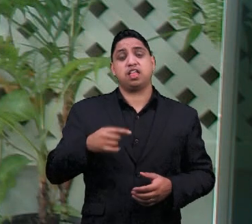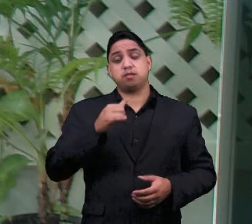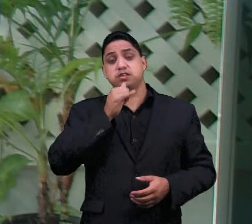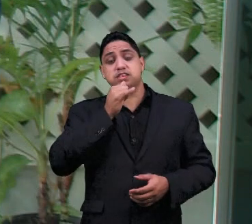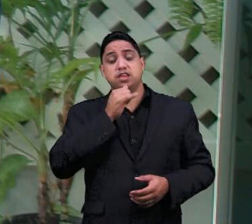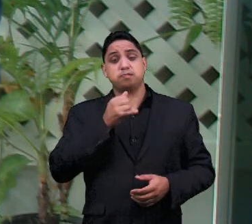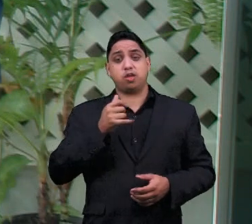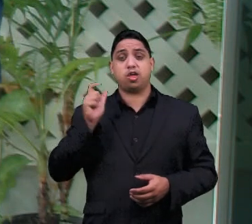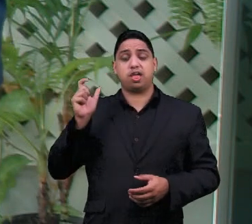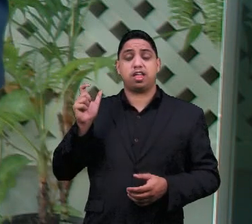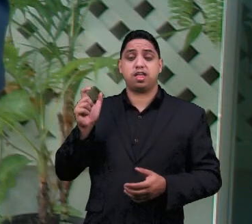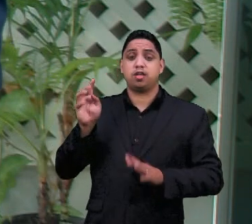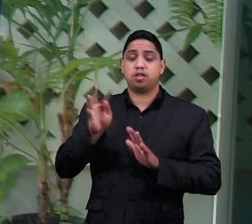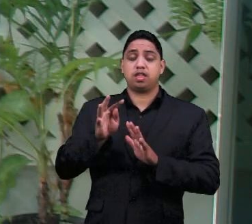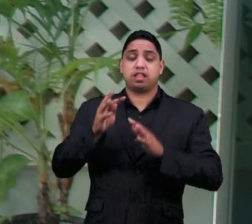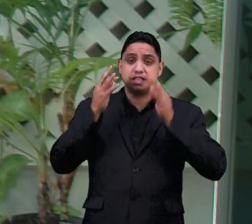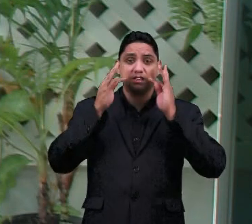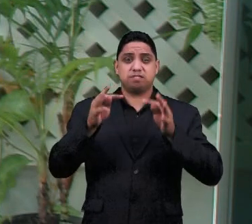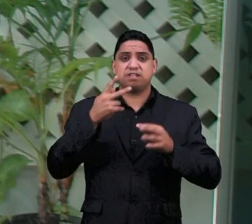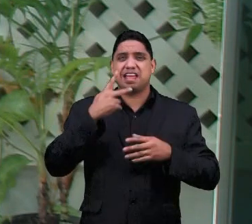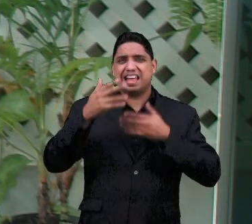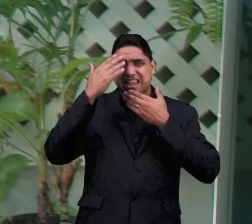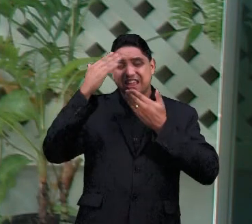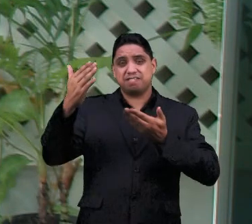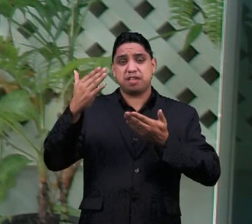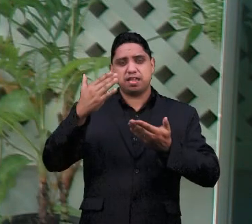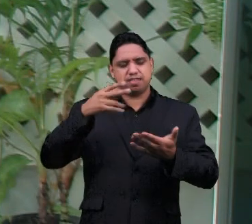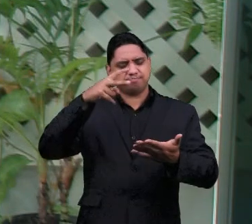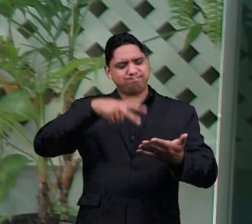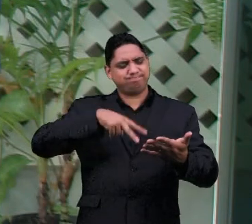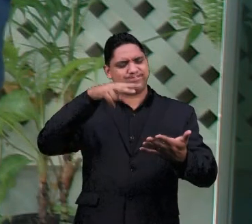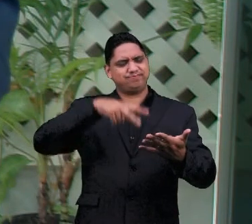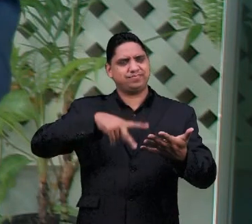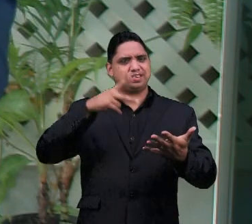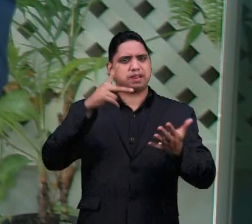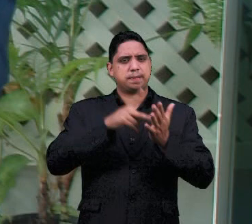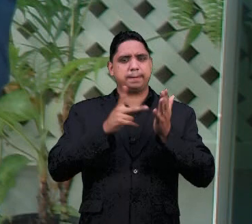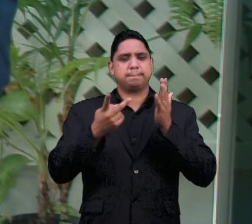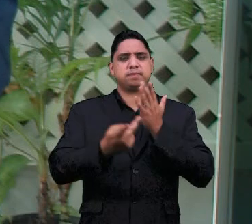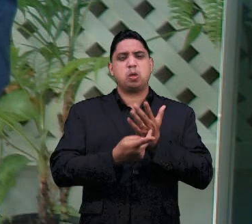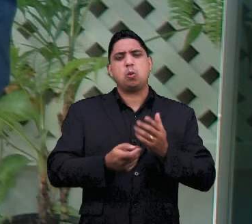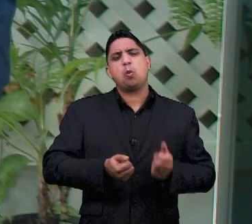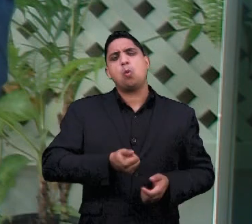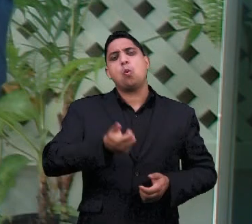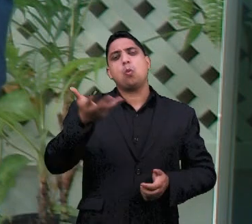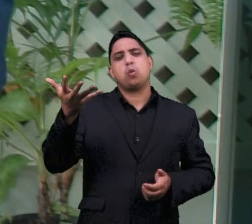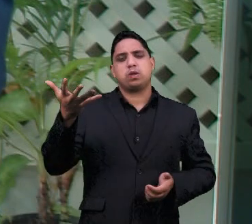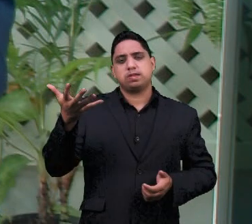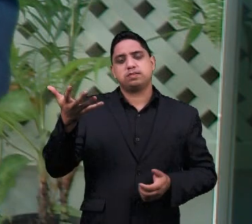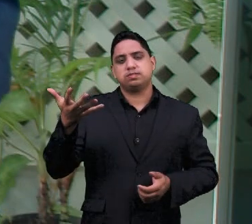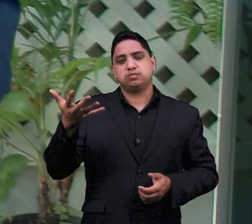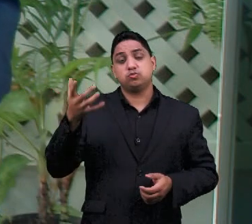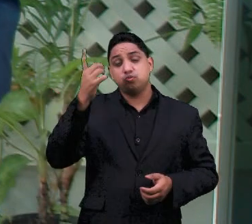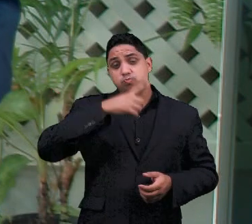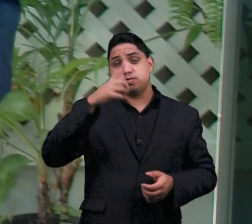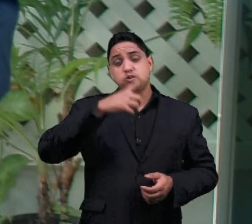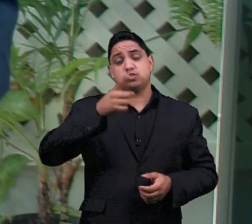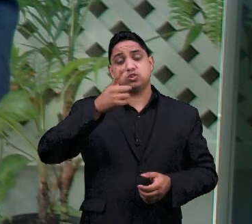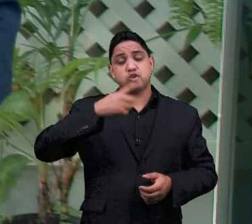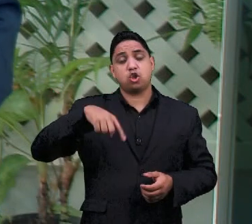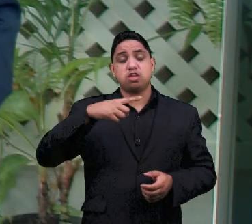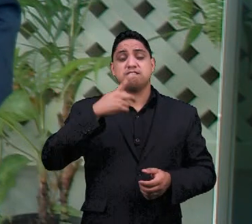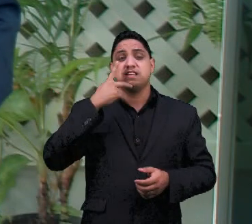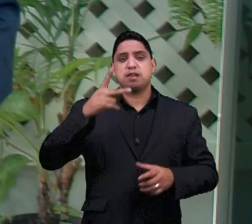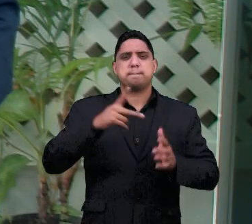milliers j'aurais pu citer, mais nous voyons, il est très encourageant